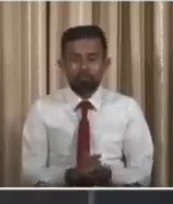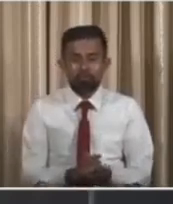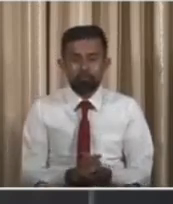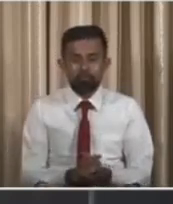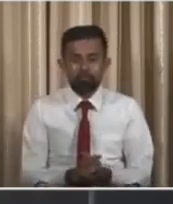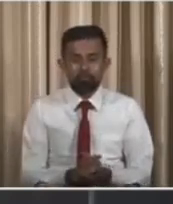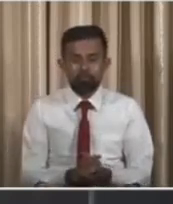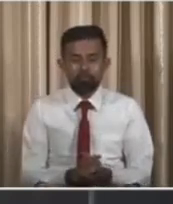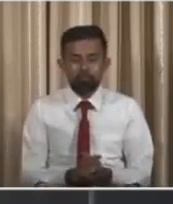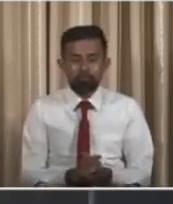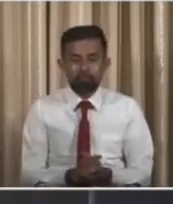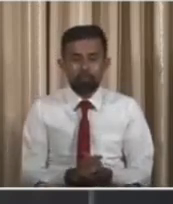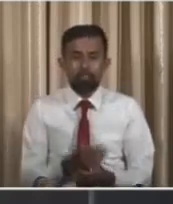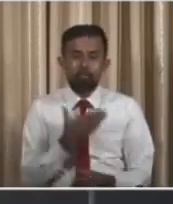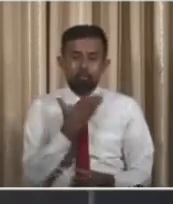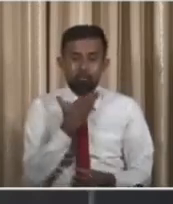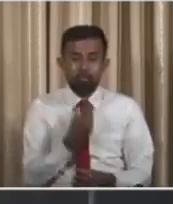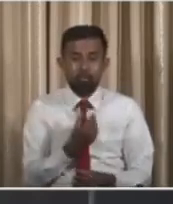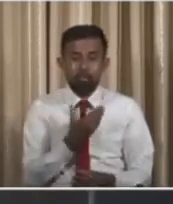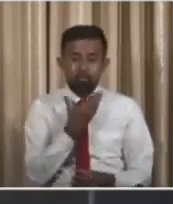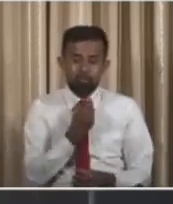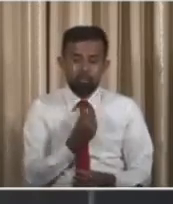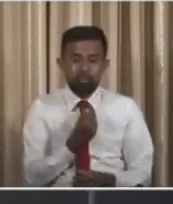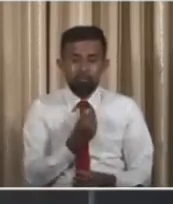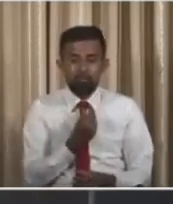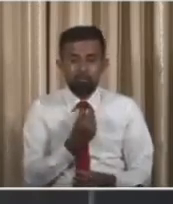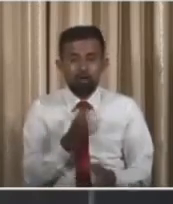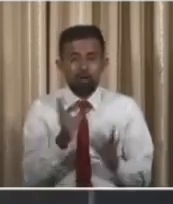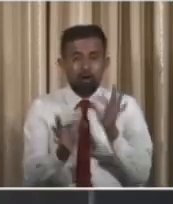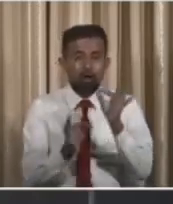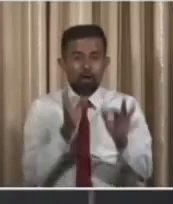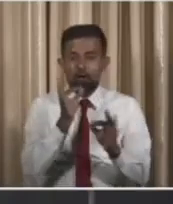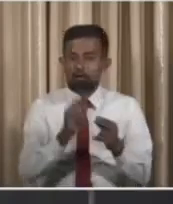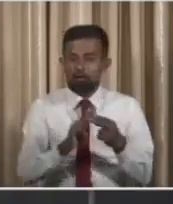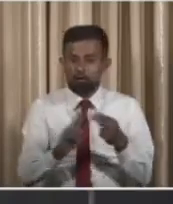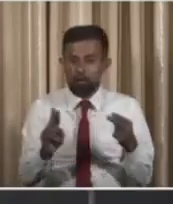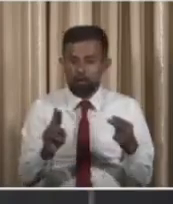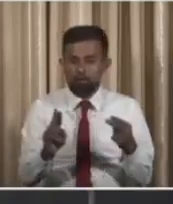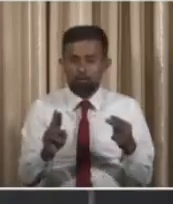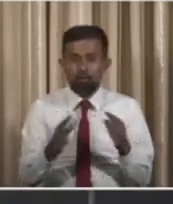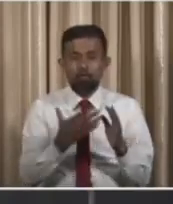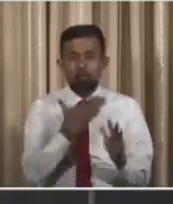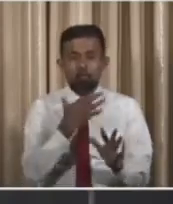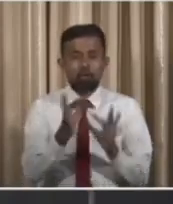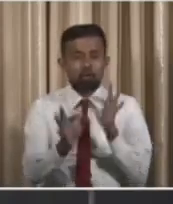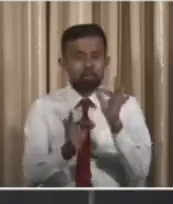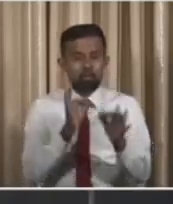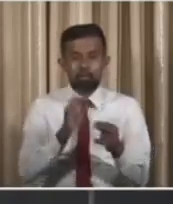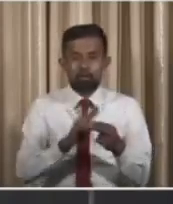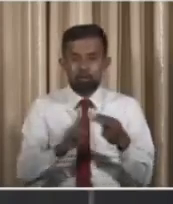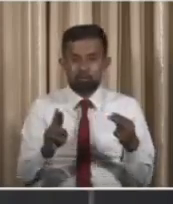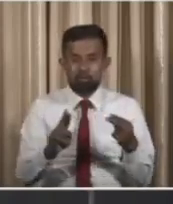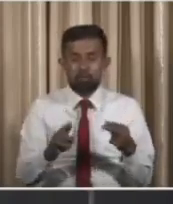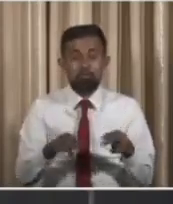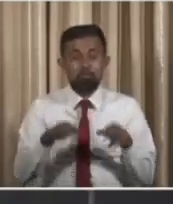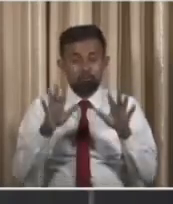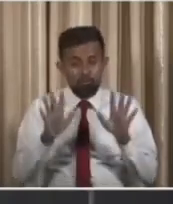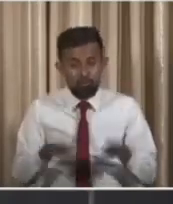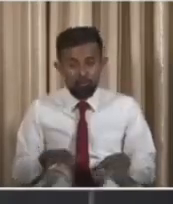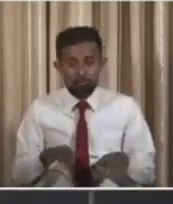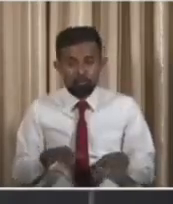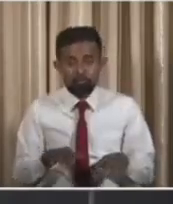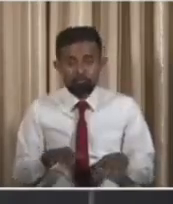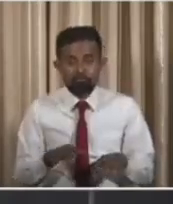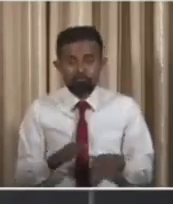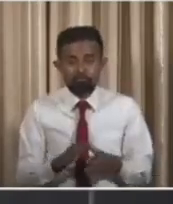ඉතින් ඒ නිසා මේ බොරු කතා කියන්න එපා. බොරු කතා කියන්න එපා. අවසාන වශයෙන්